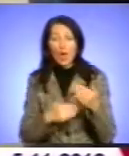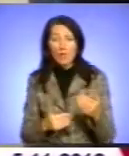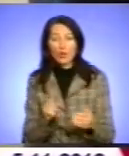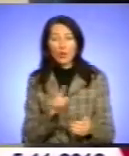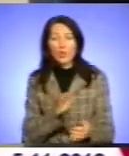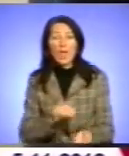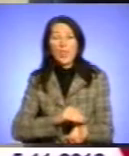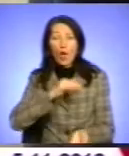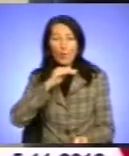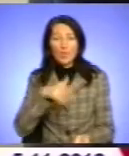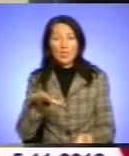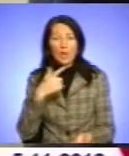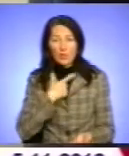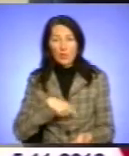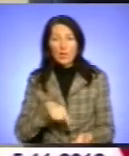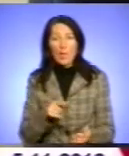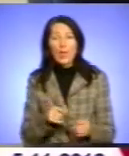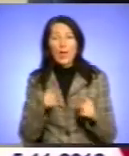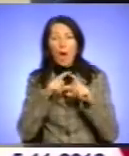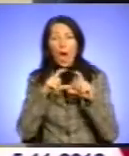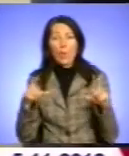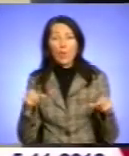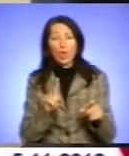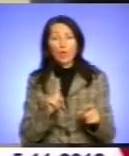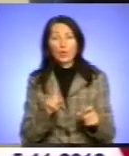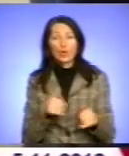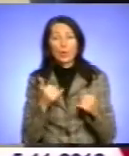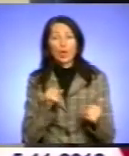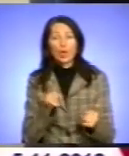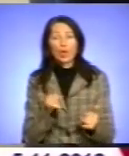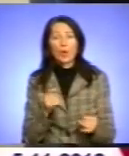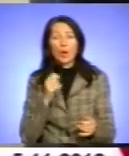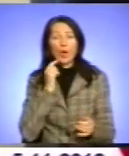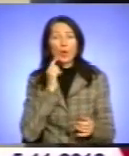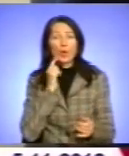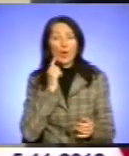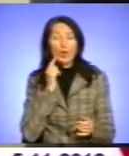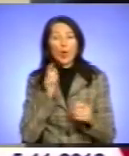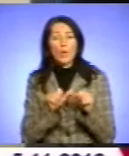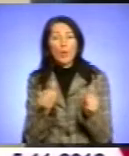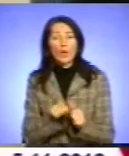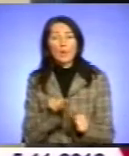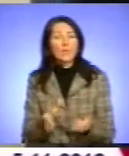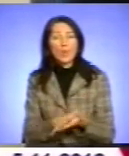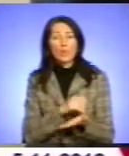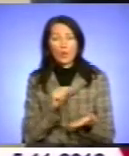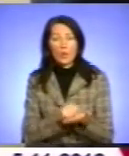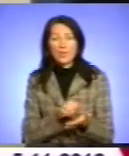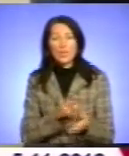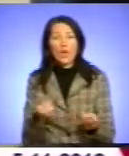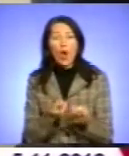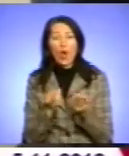не накопичити в себе на бурякопунктах, для того, щоб цукровий буряк їм не псувався, не